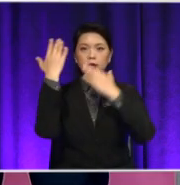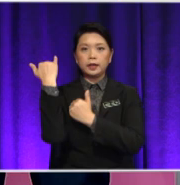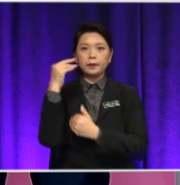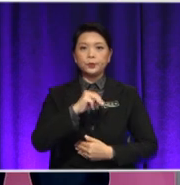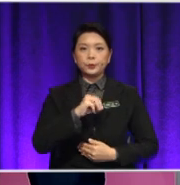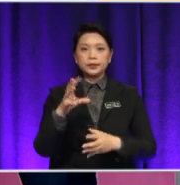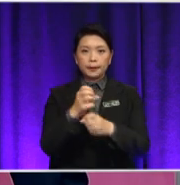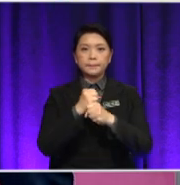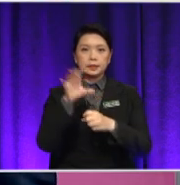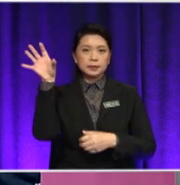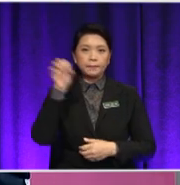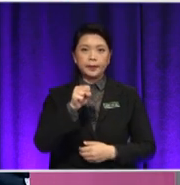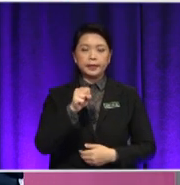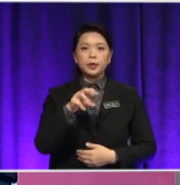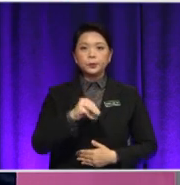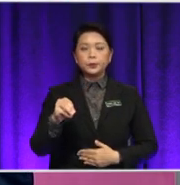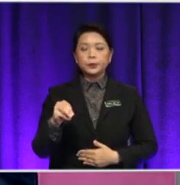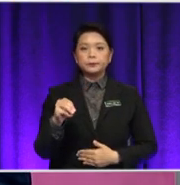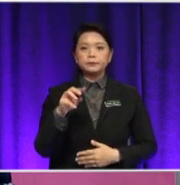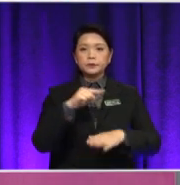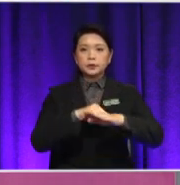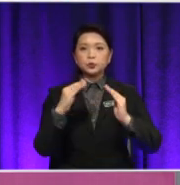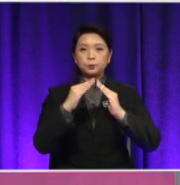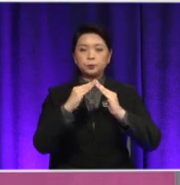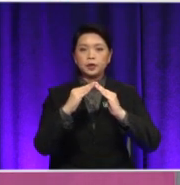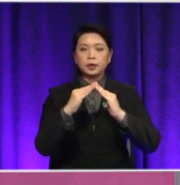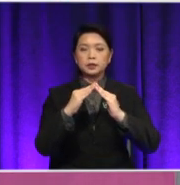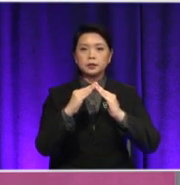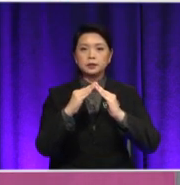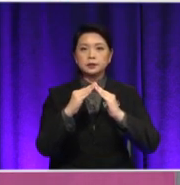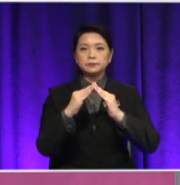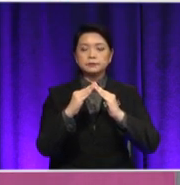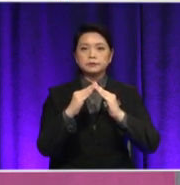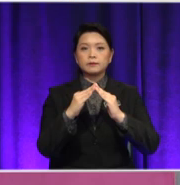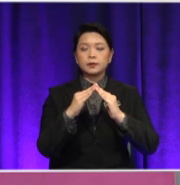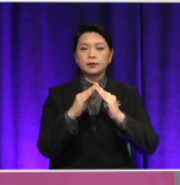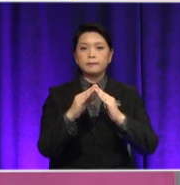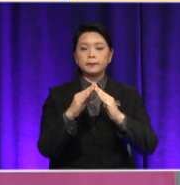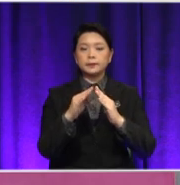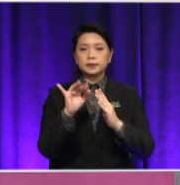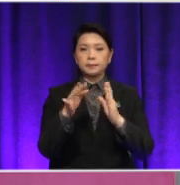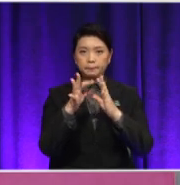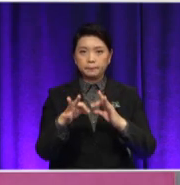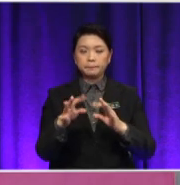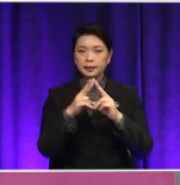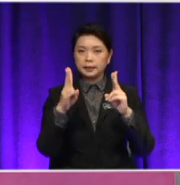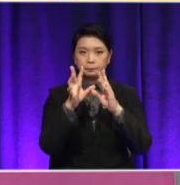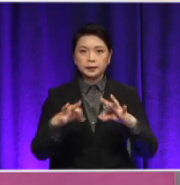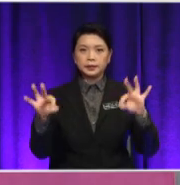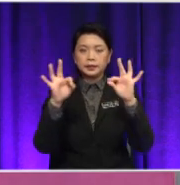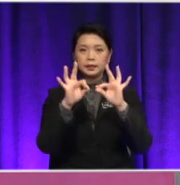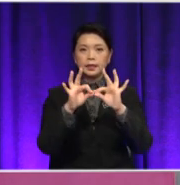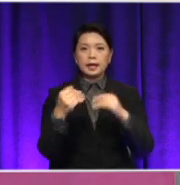Akmal. Dan murid semua di rumah. Okey, ini komponen ini sangat penting untuk kita tahu adalah komponen ini memberi fokus kepada prinsip